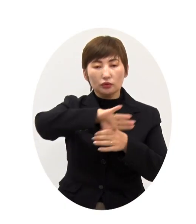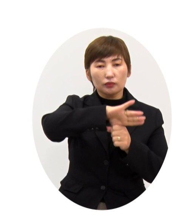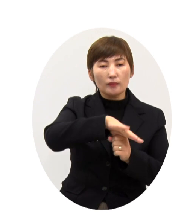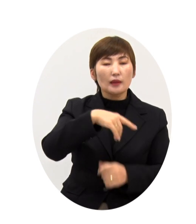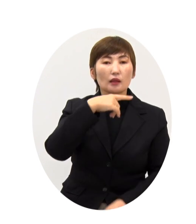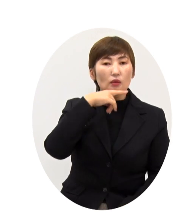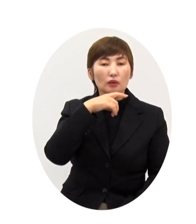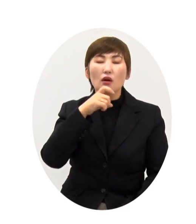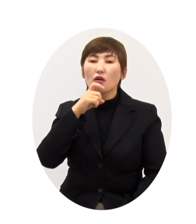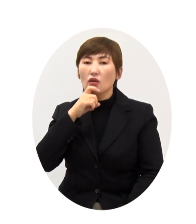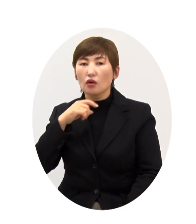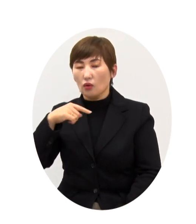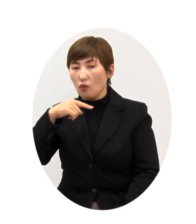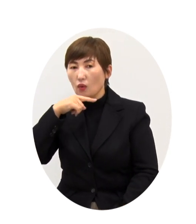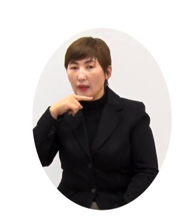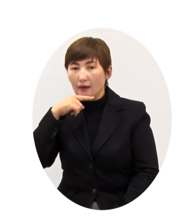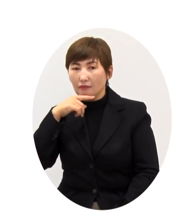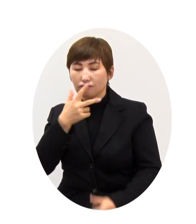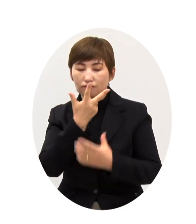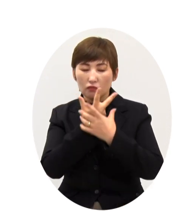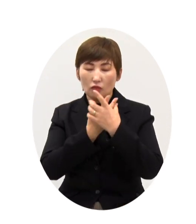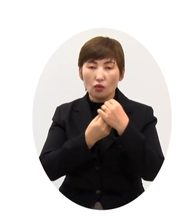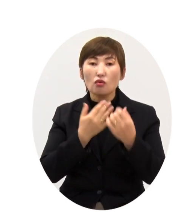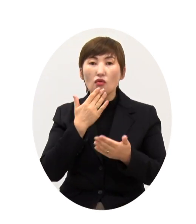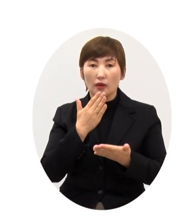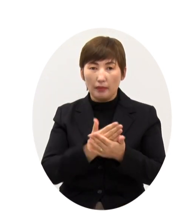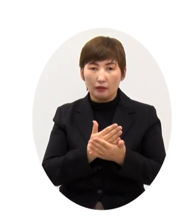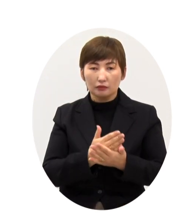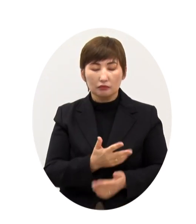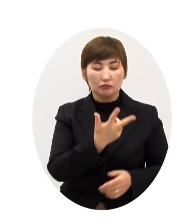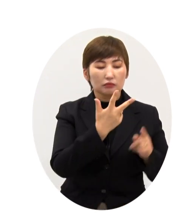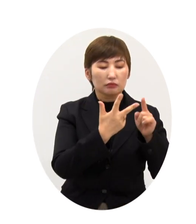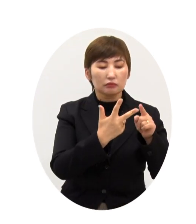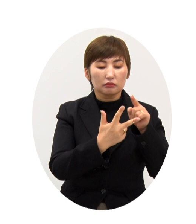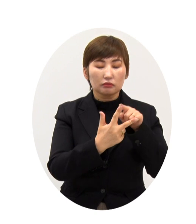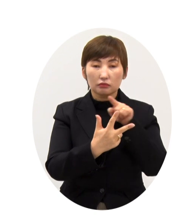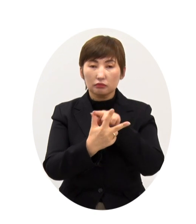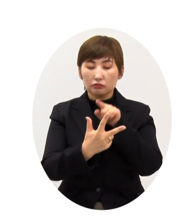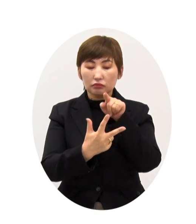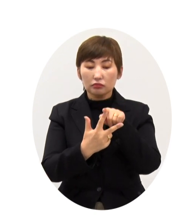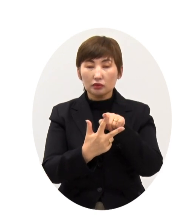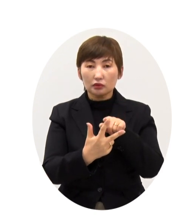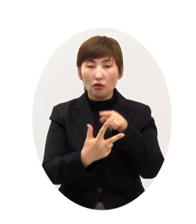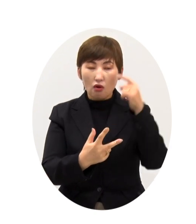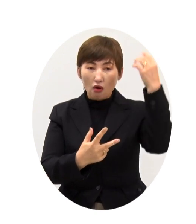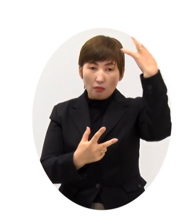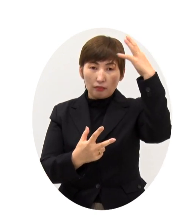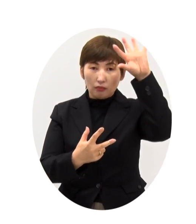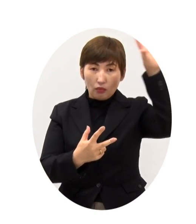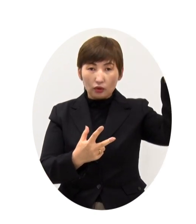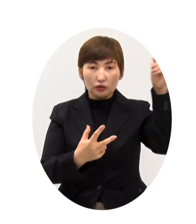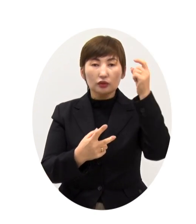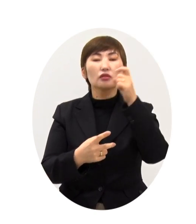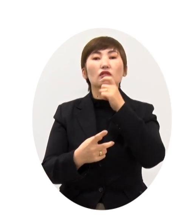нь улаан, хөх, улаан хосолсон өнгөтэй, талбайны 3 хуваасны нэгэн хэмжээтэй дундах хэсэг нь мөнх тэнгэрийн